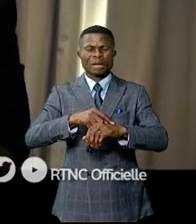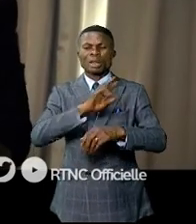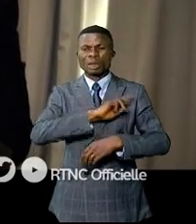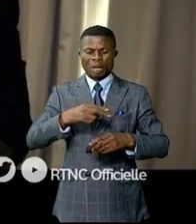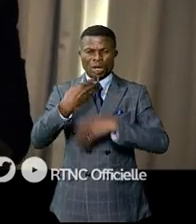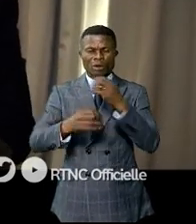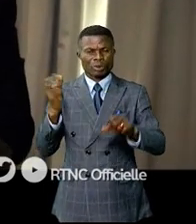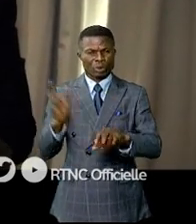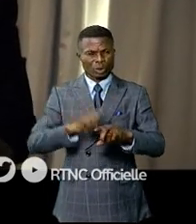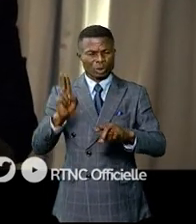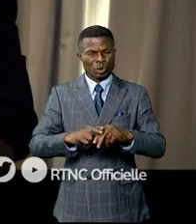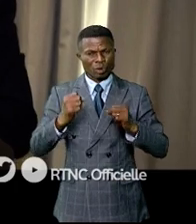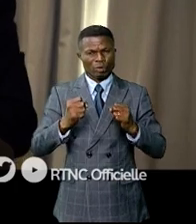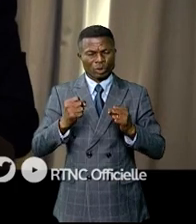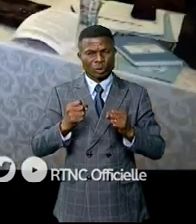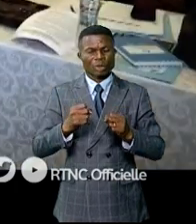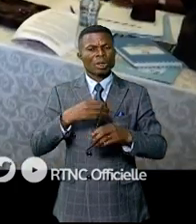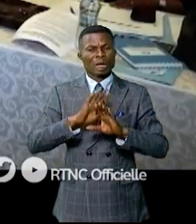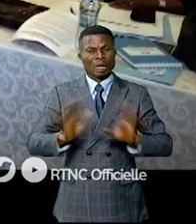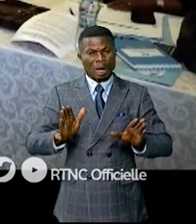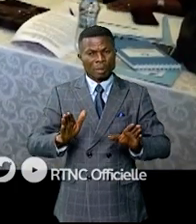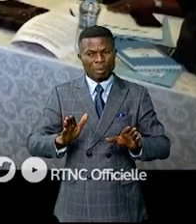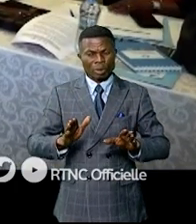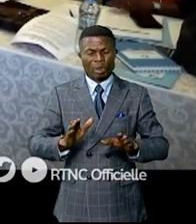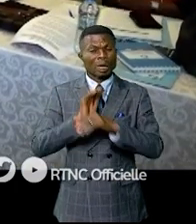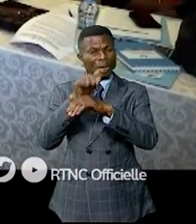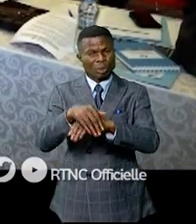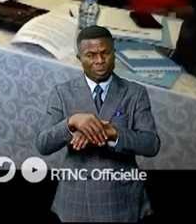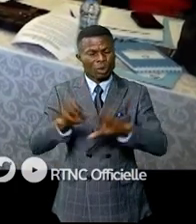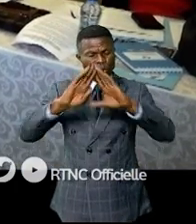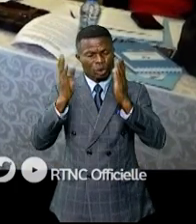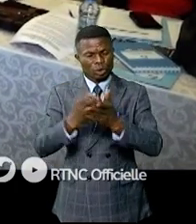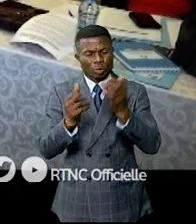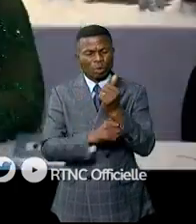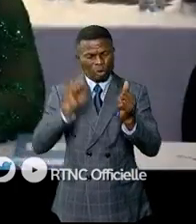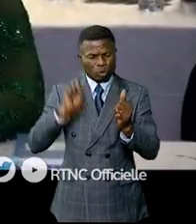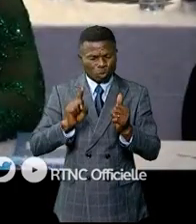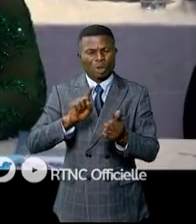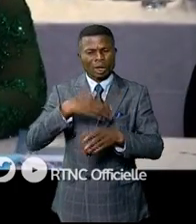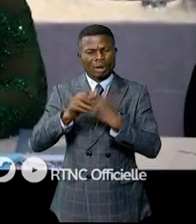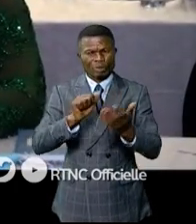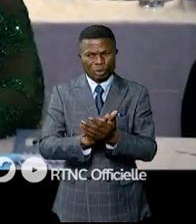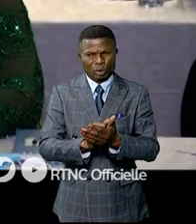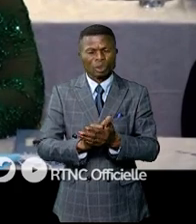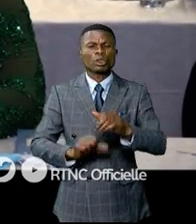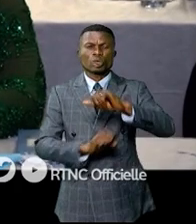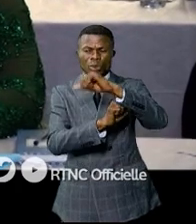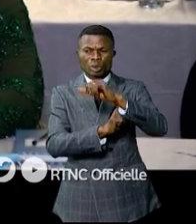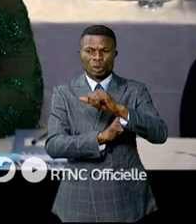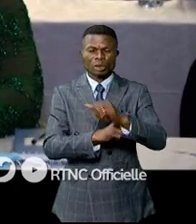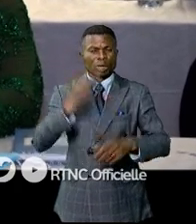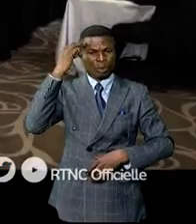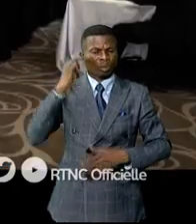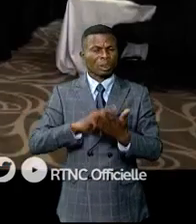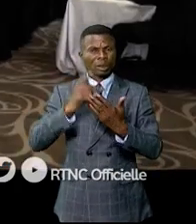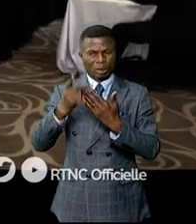œuvre efficace ne saurait se faire sans l'implication de toutes les parties prenantes, a encore soutenu la patronne du